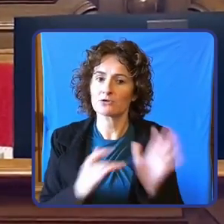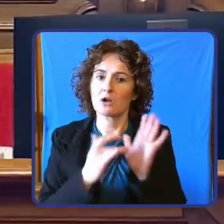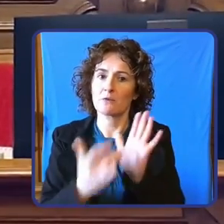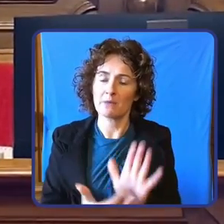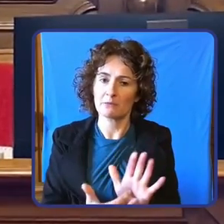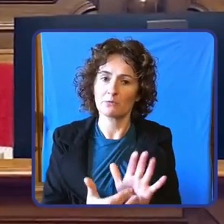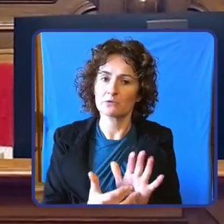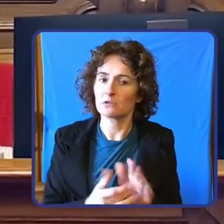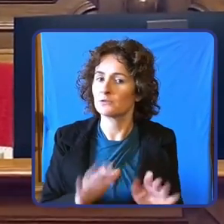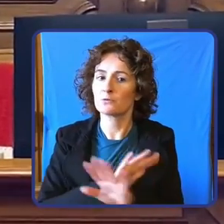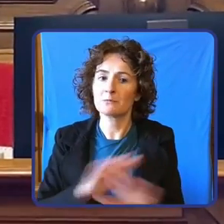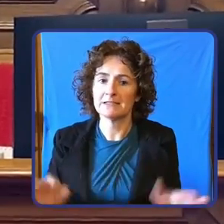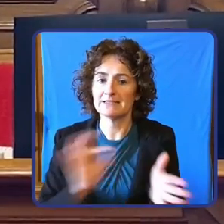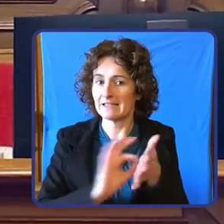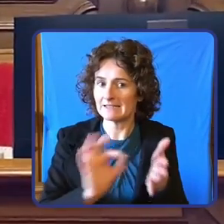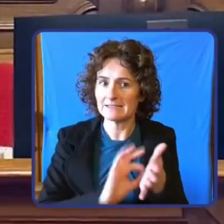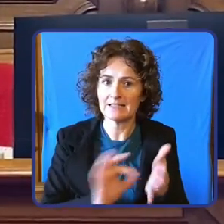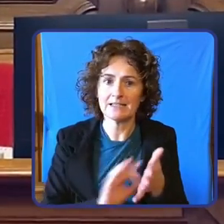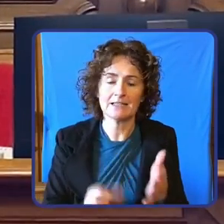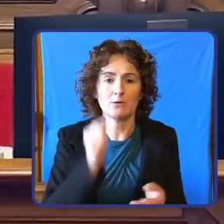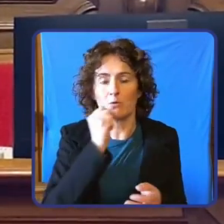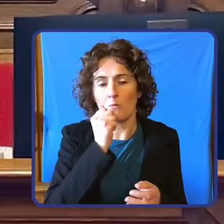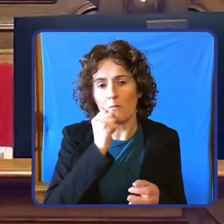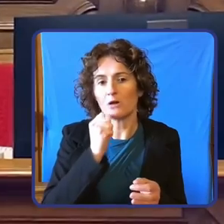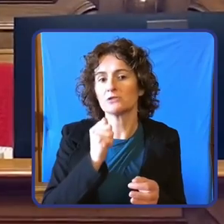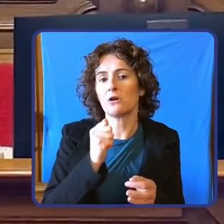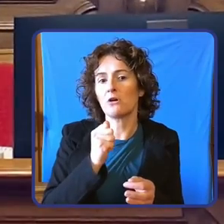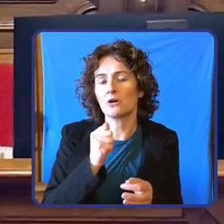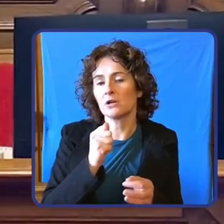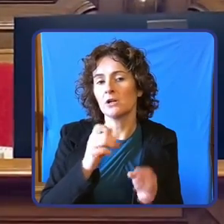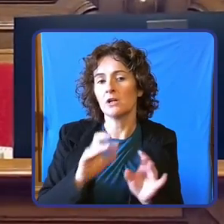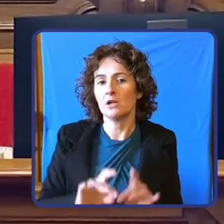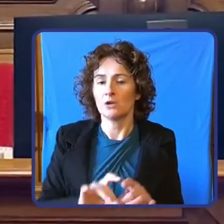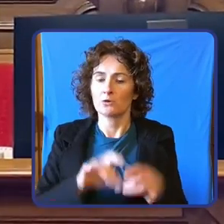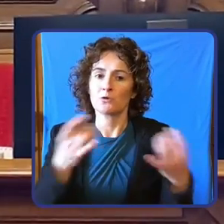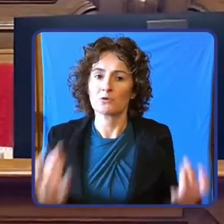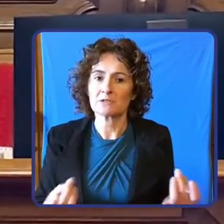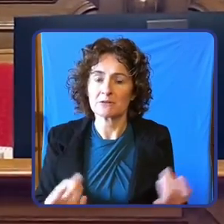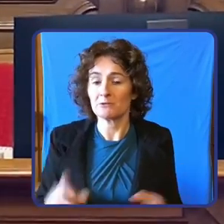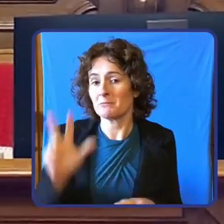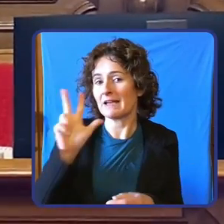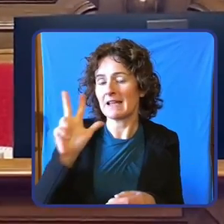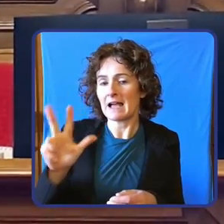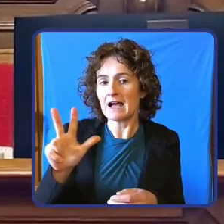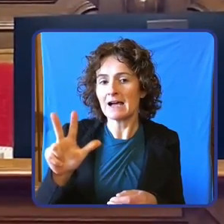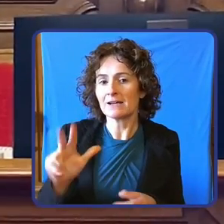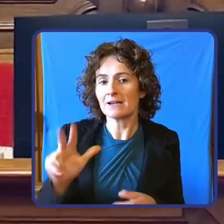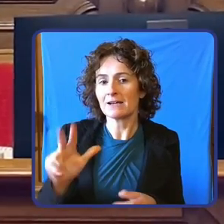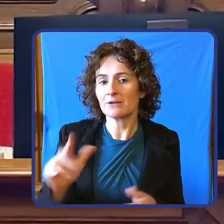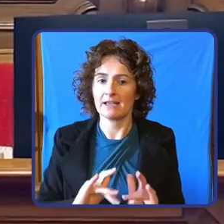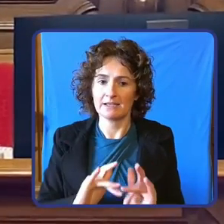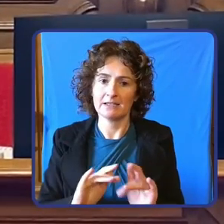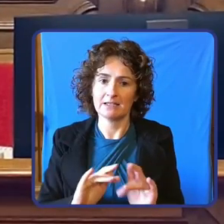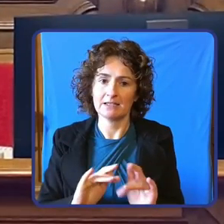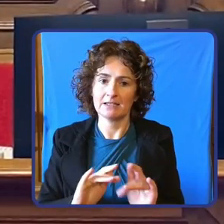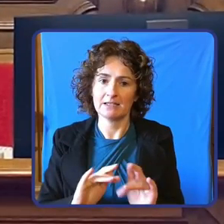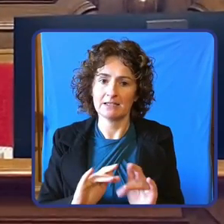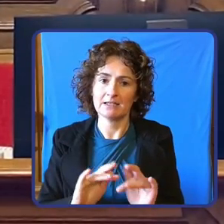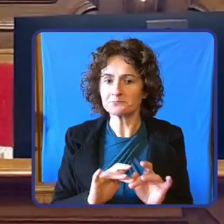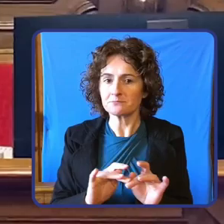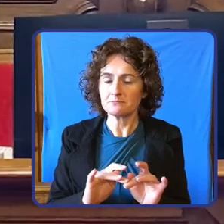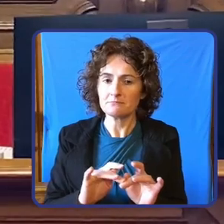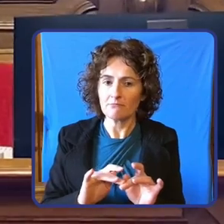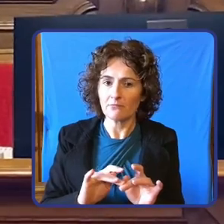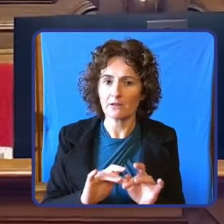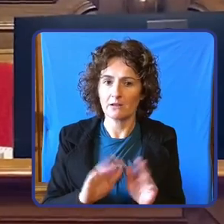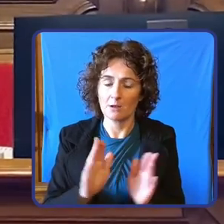nyíltan ki volt írva, a magyar közlönyben megjelent, három helyi médiában megjelent, a város honlapján nyilvánosságra lett hozva. És